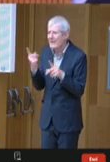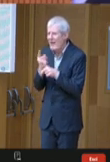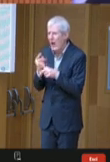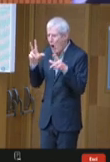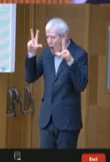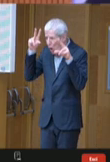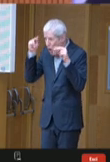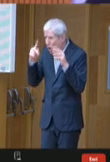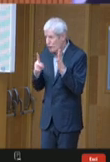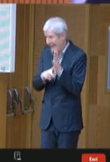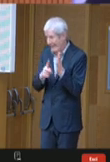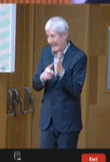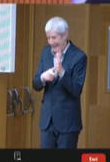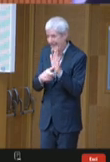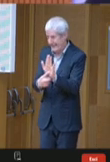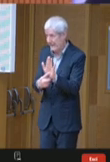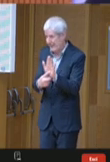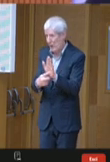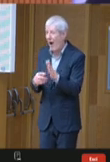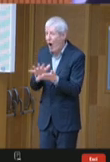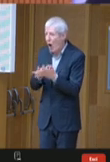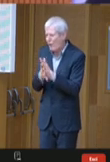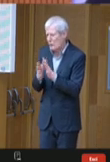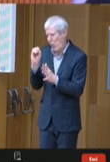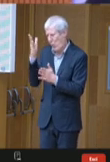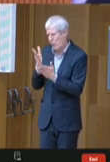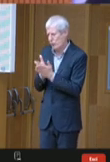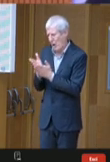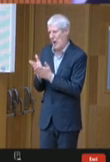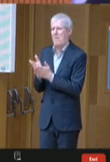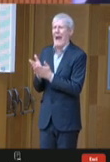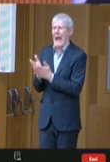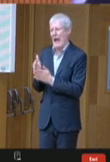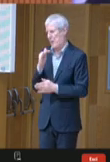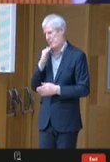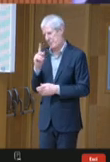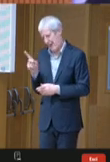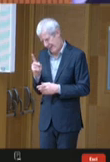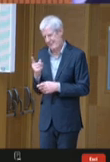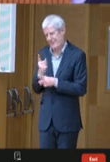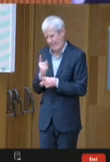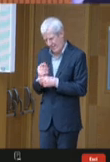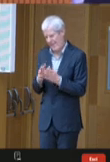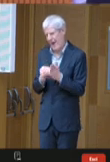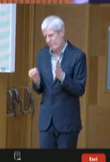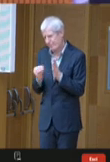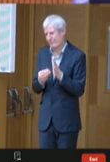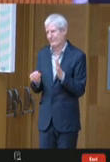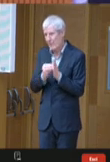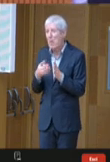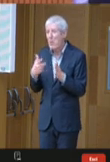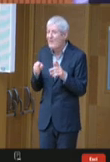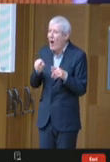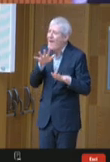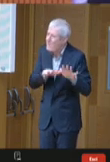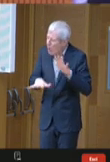questi diritti. La convenzione ha 15 anni, ma c'è ancora molto da fare, perché queste indicazioni